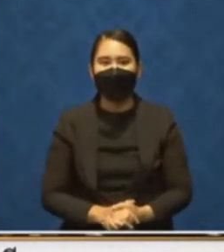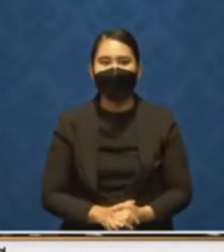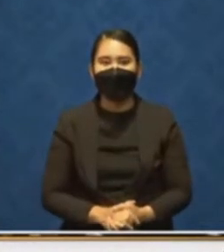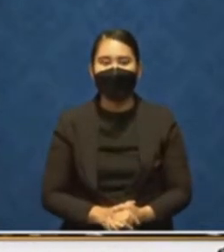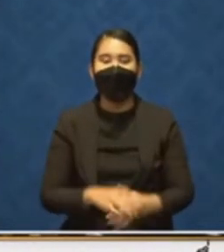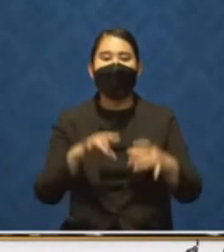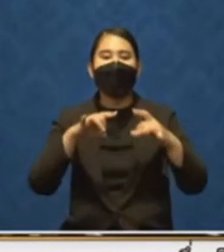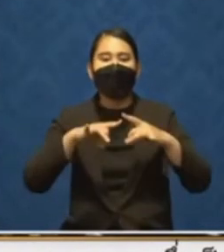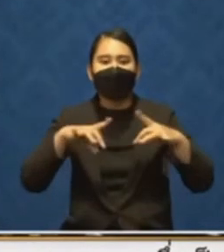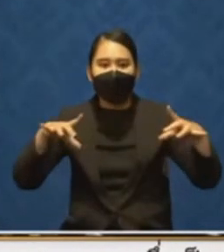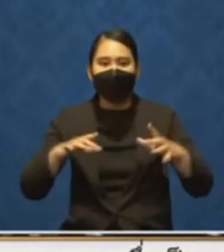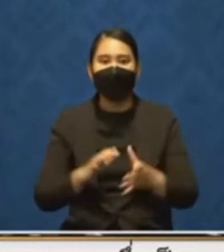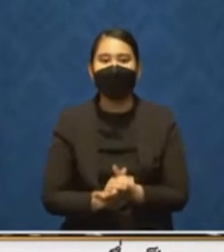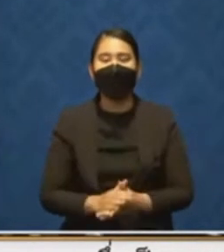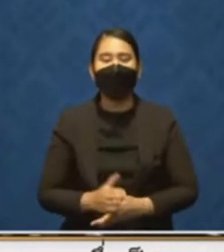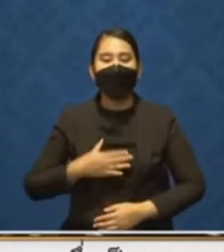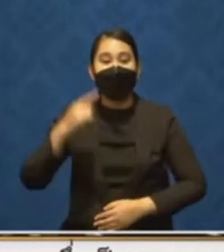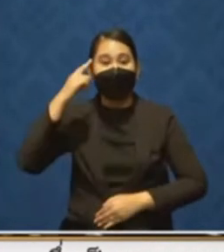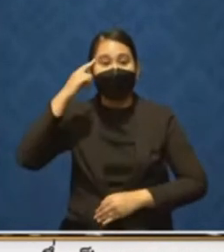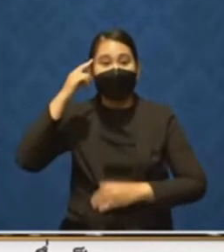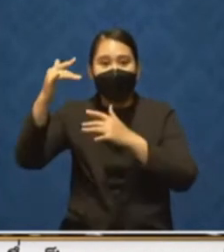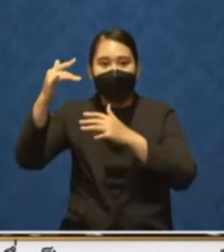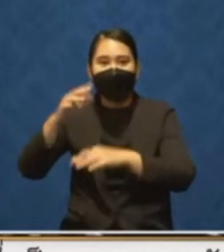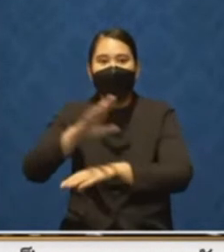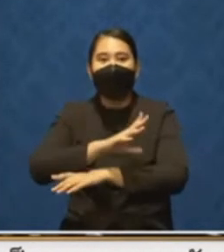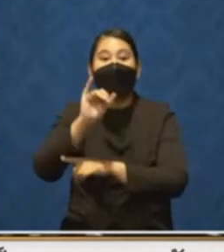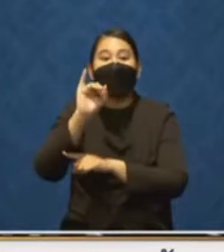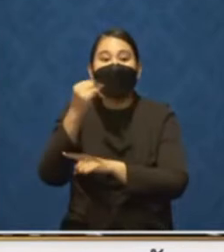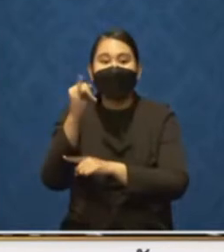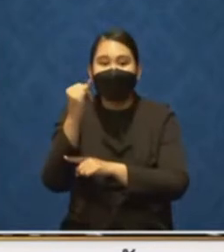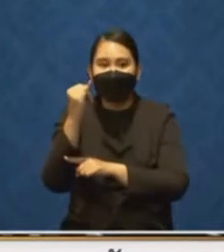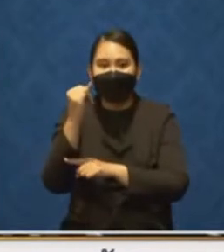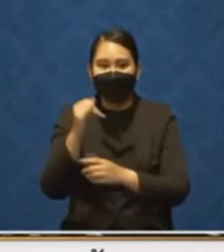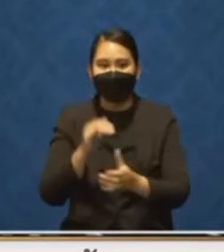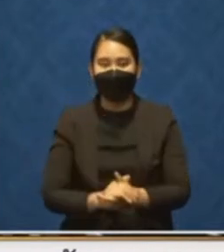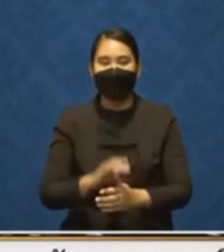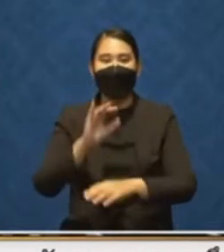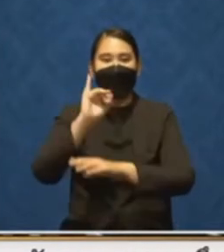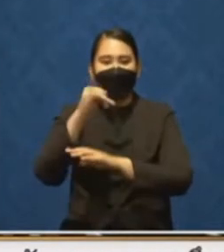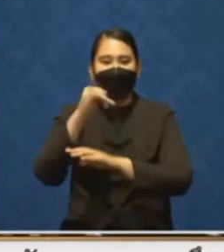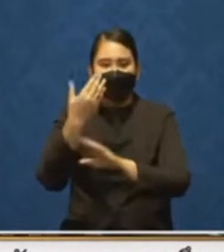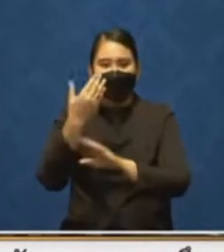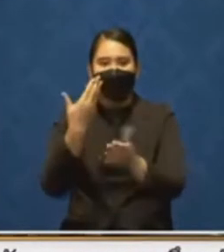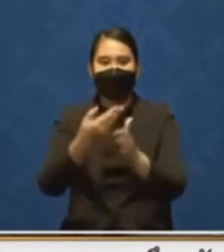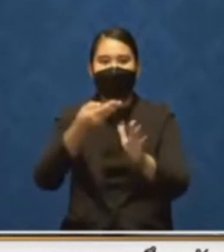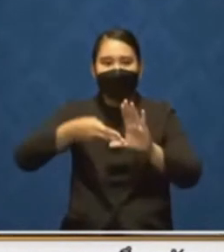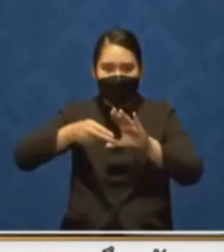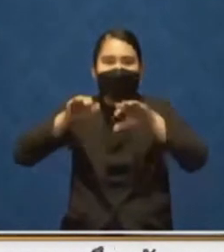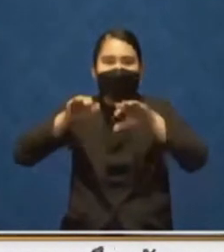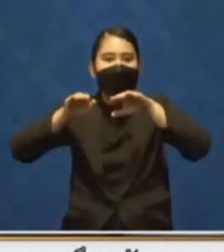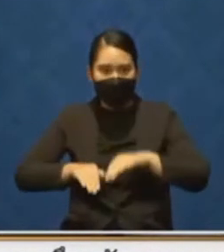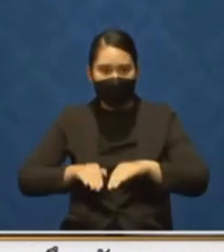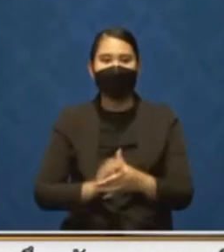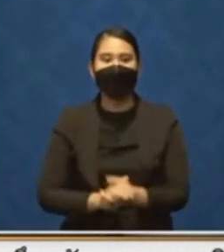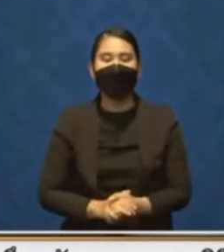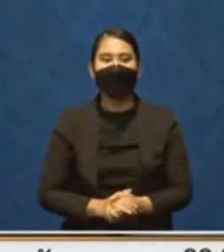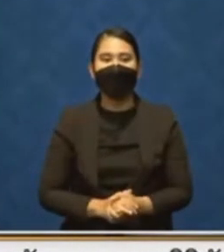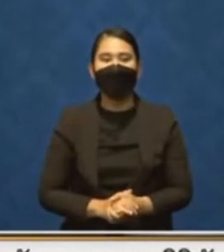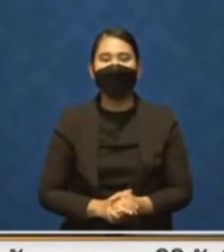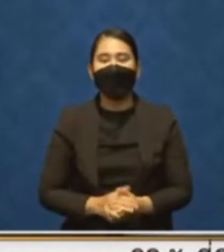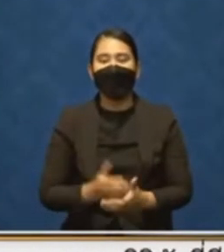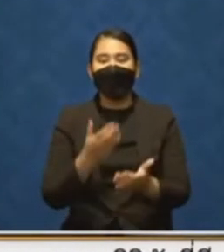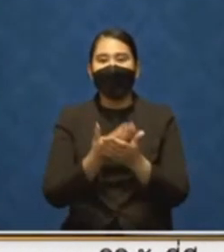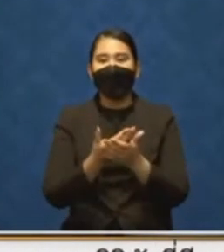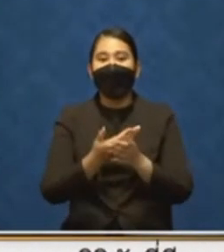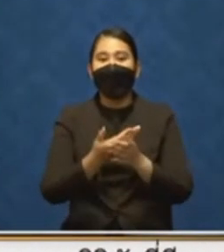ผมหวังว่าวันจันทร์นี้นะครับน้ำน้ำมันในประเทศไทยเนี่ยจะลดราคาลงมากกว่านี้ค่าการการที่ท่านบอก